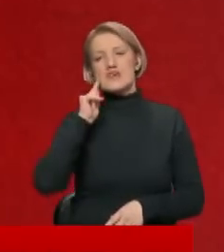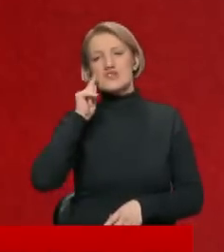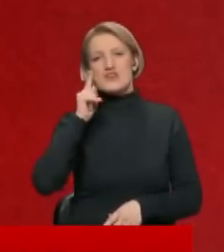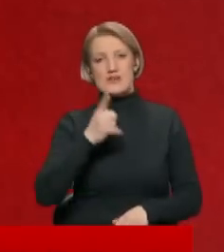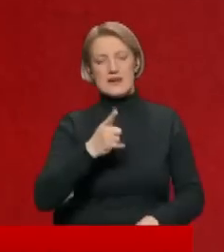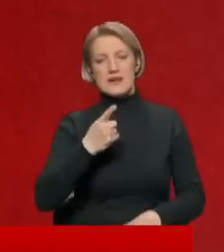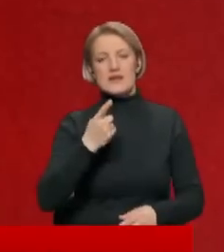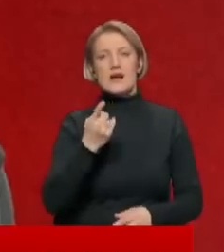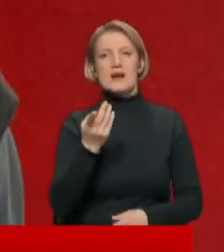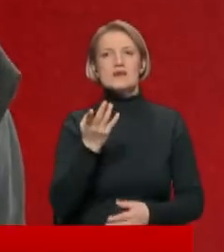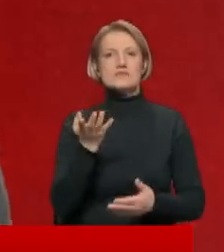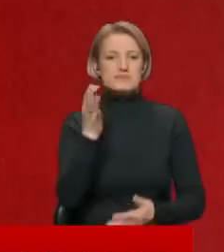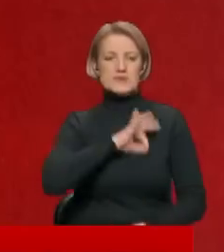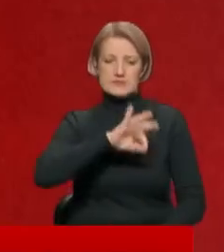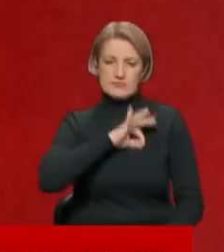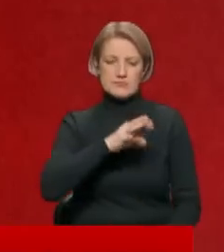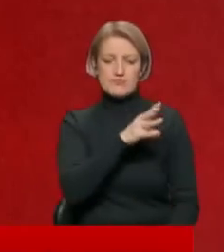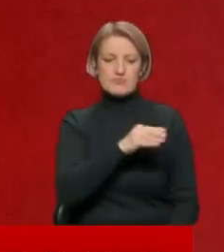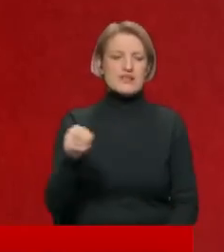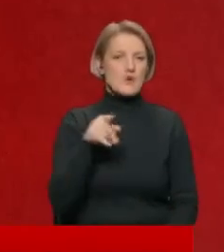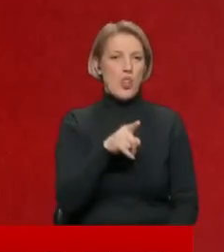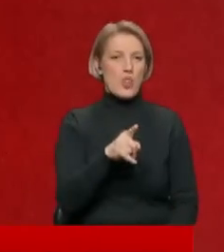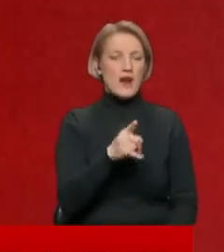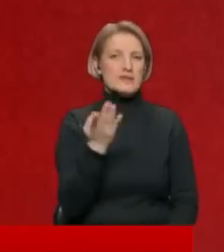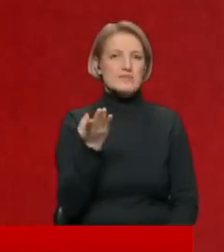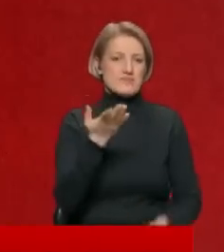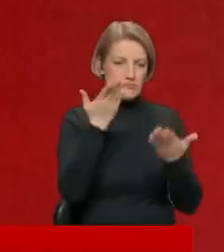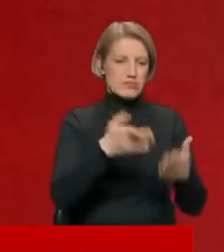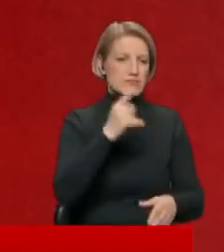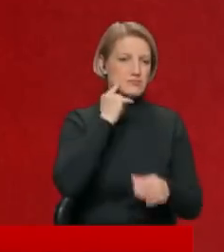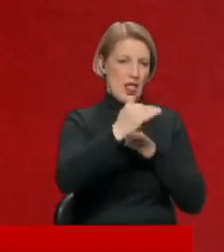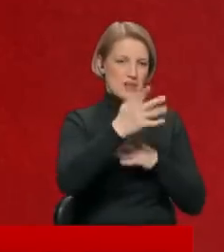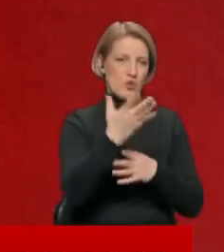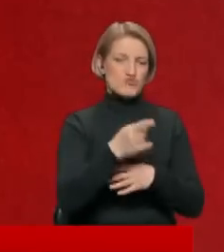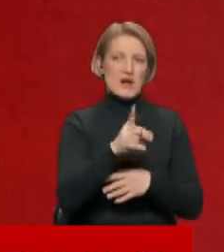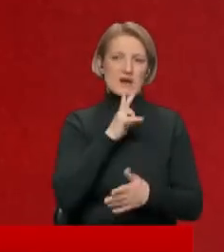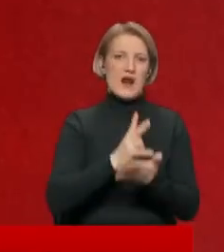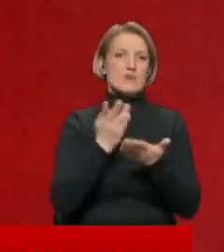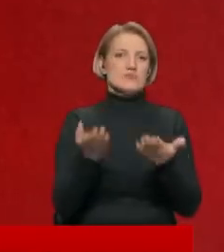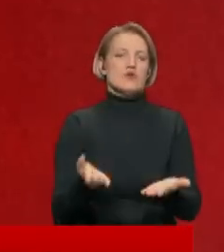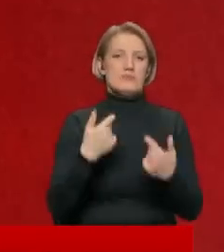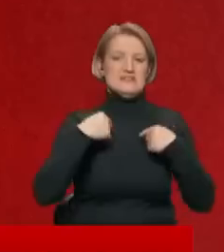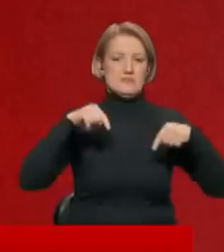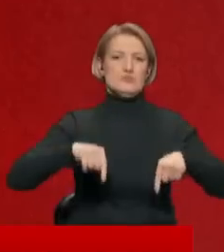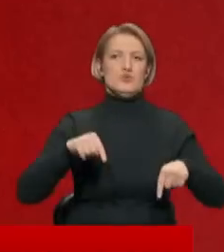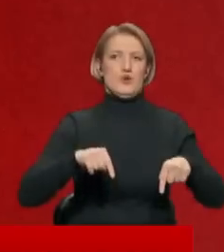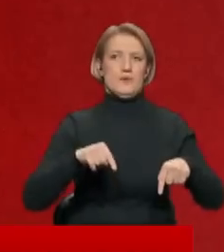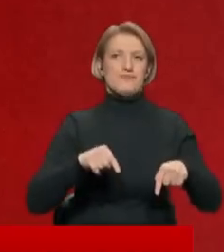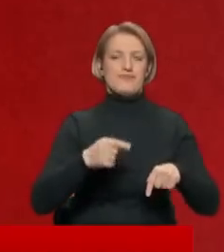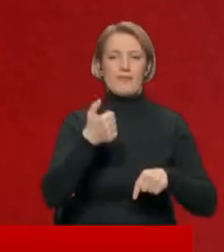Aslan payını aldığı birilerinin de milyonların da sırtlan payına razı olduğu bir Türkiye mi olacak Temel tercihimiz bu bizim de bu noktada